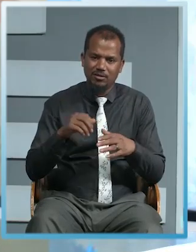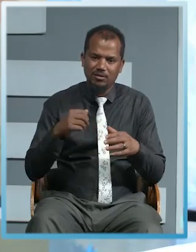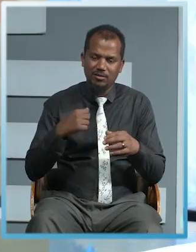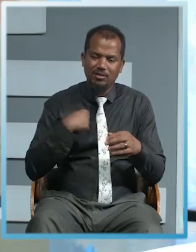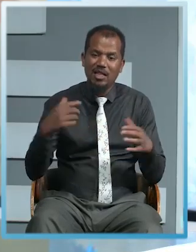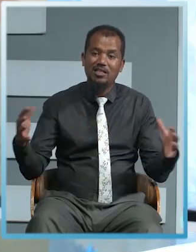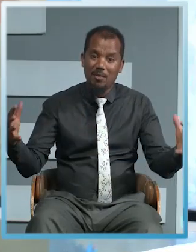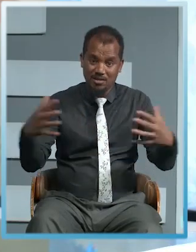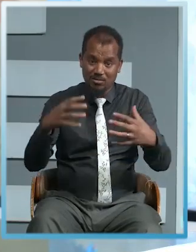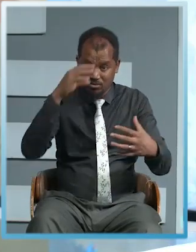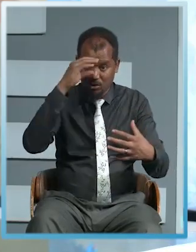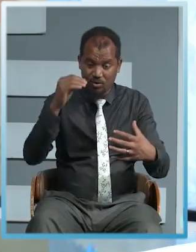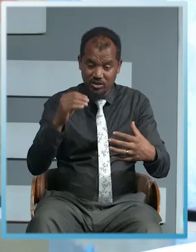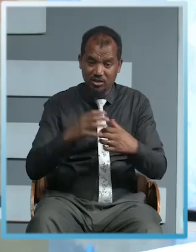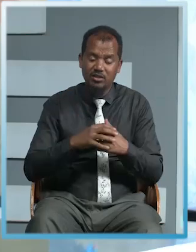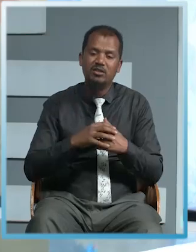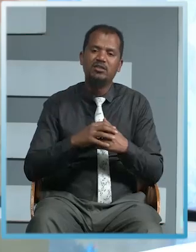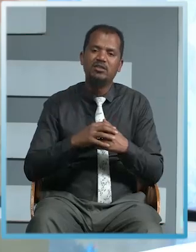سواسب نو سوچ